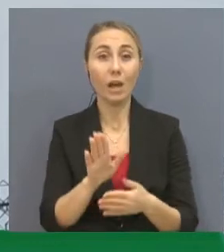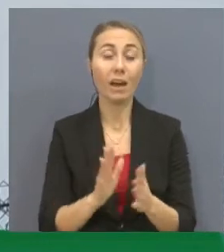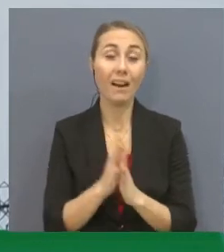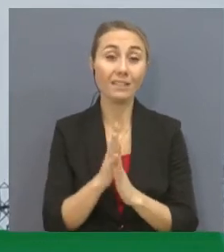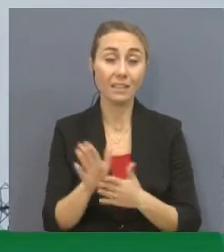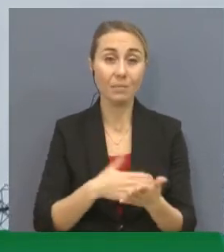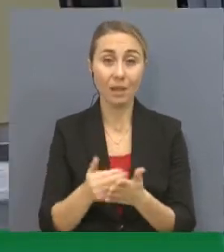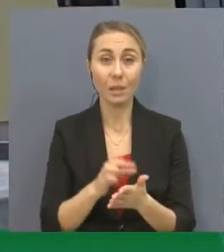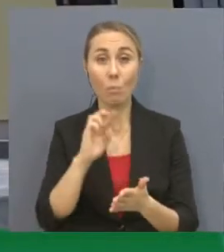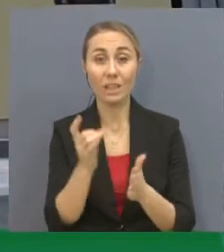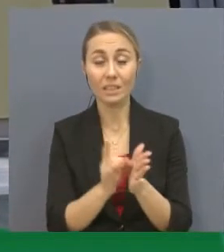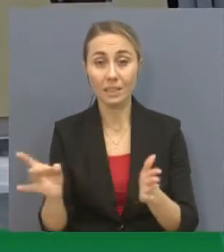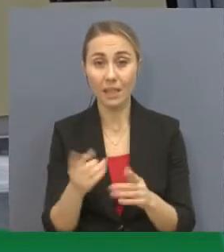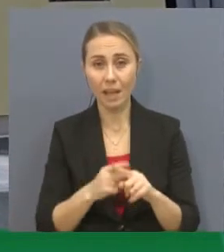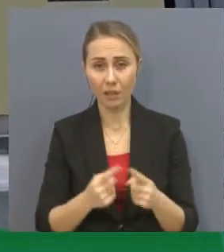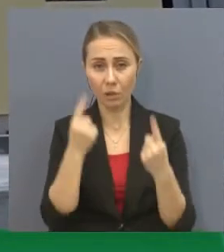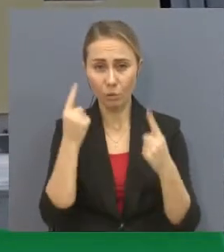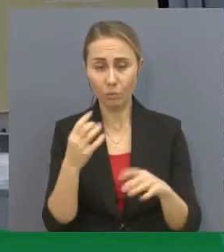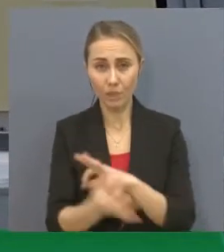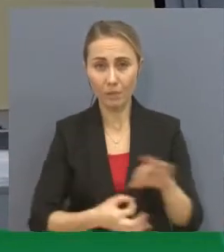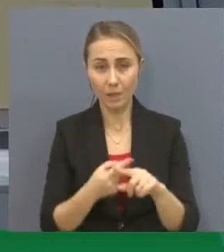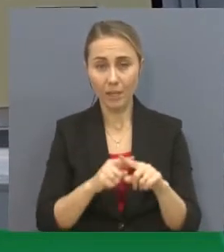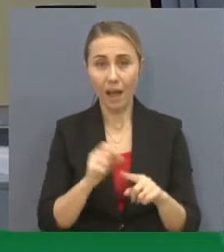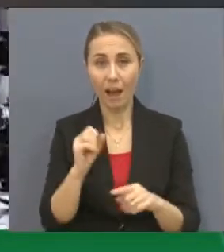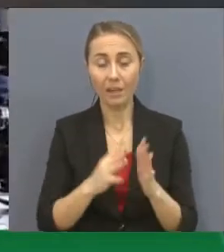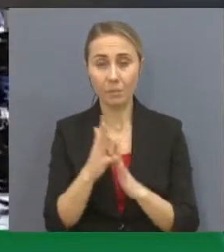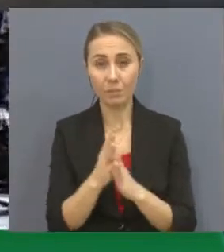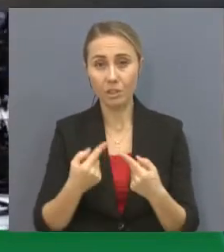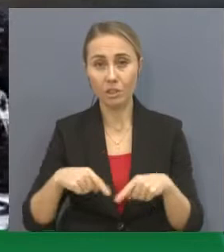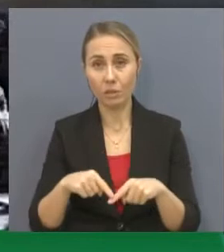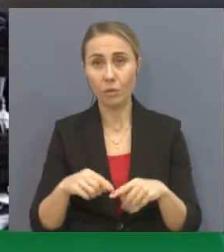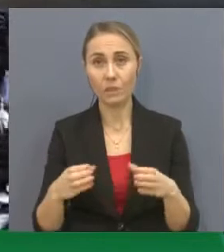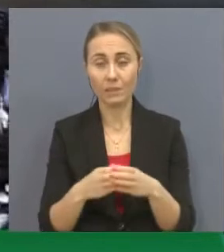один из крупных проекта сфере агропромышленного комплекса в регионе